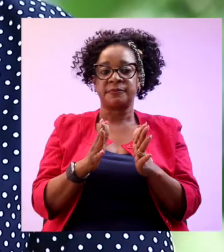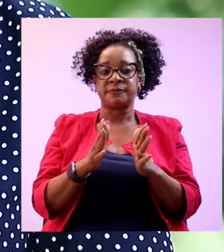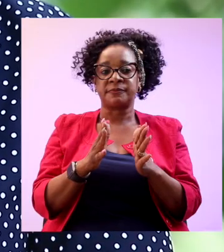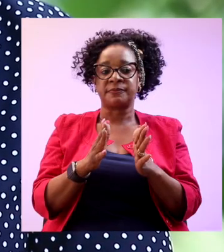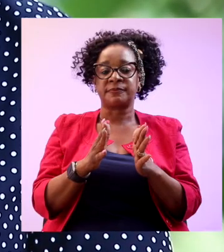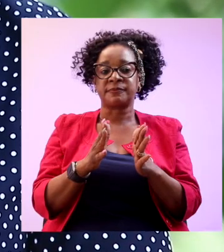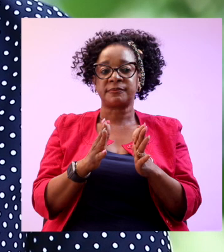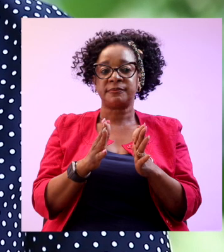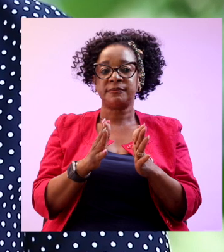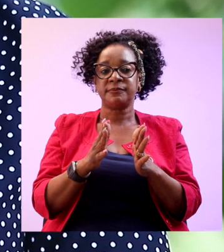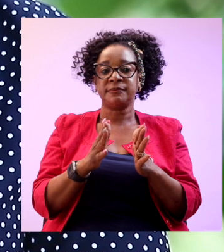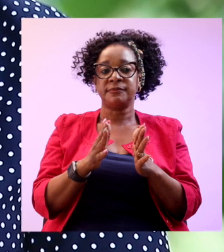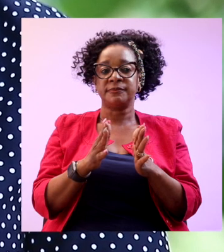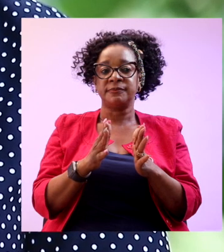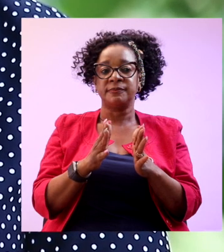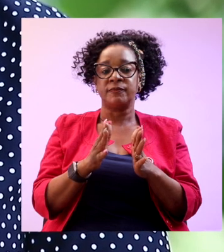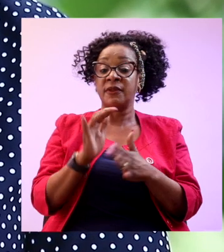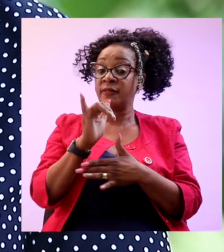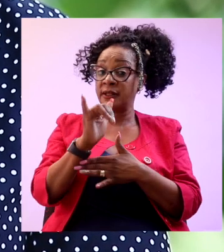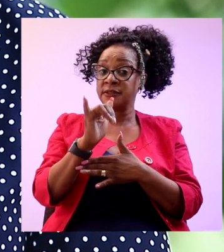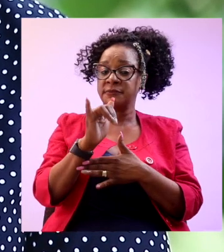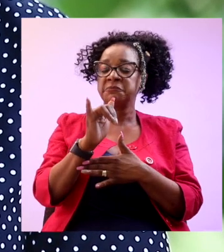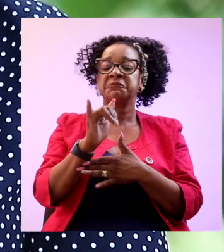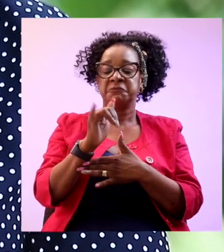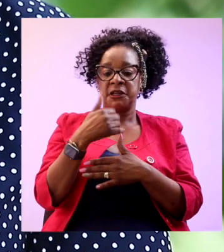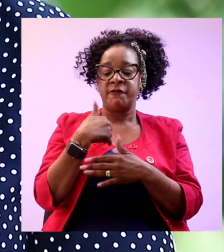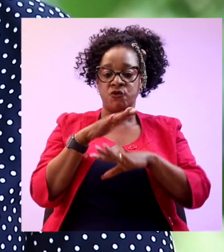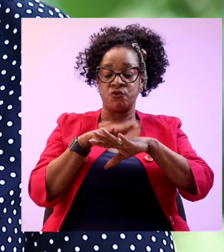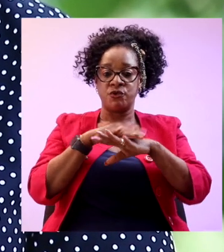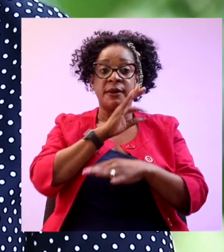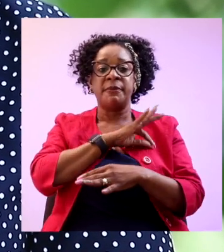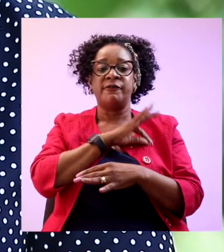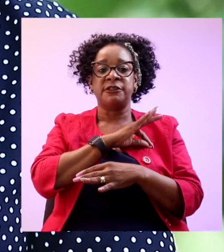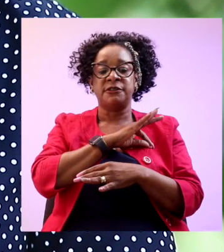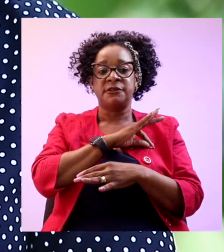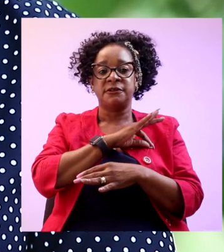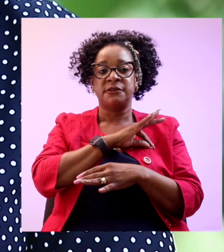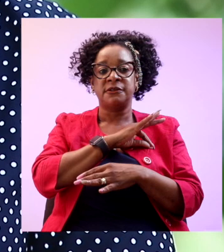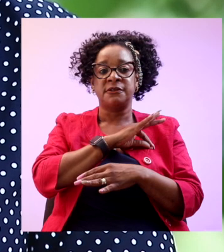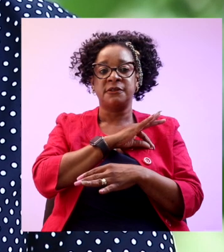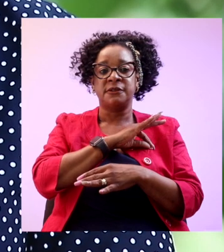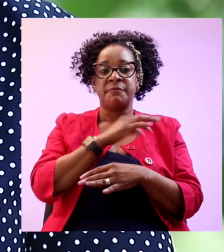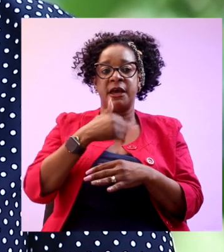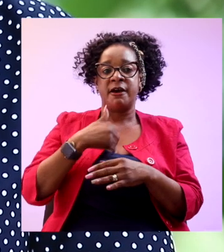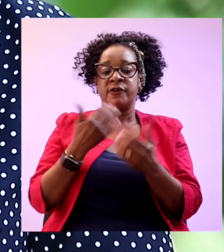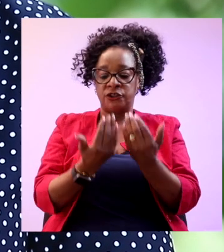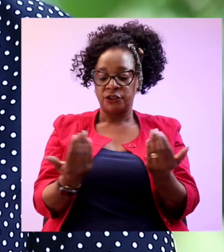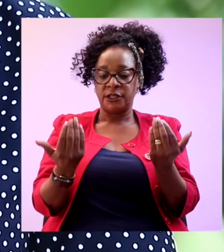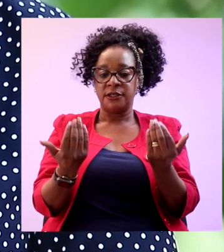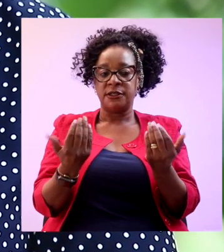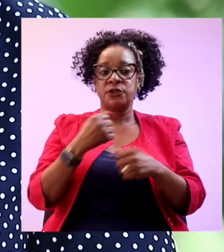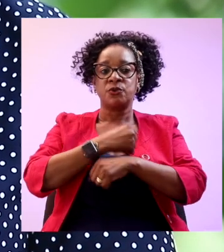laborers. Kwanza kabisa, zao hili linanipa mapato mazuri, na niko na